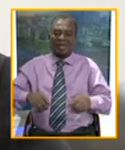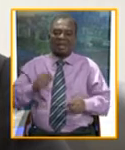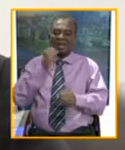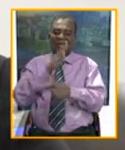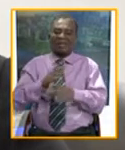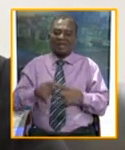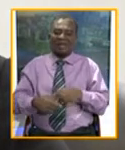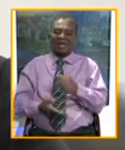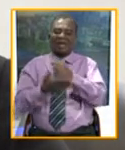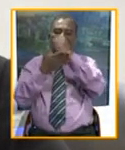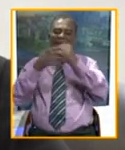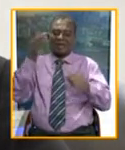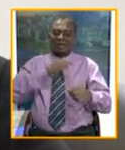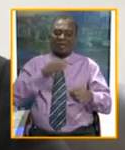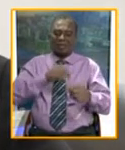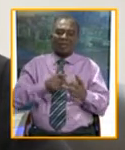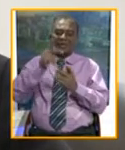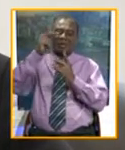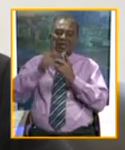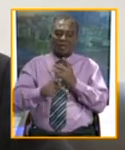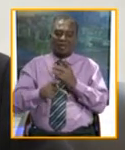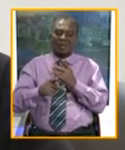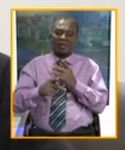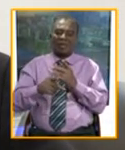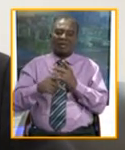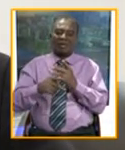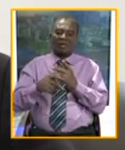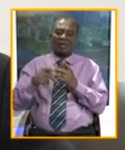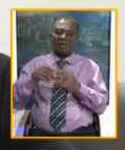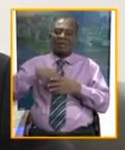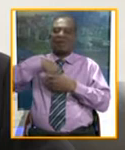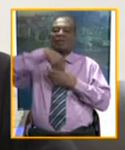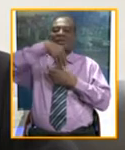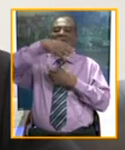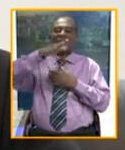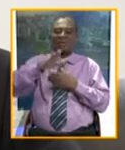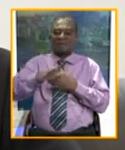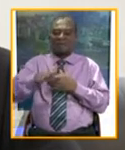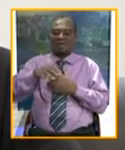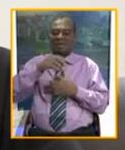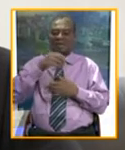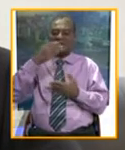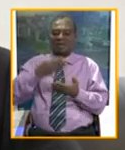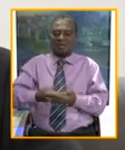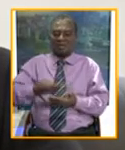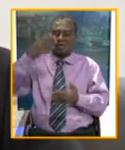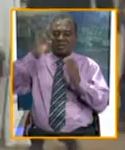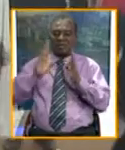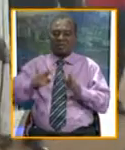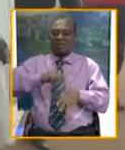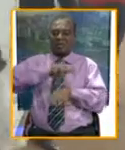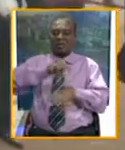les élus locaux à bénéficier de projets qui, en dehors de l'appui budgétaire